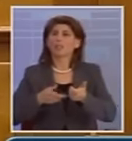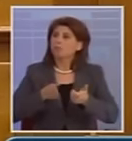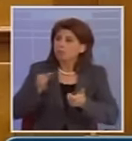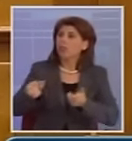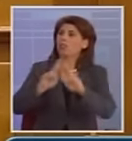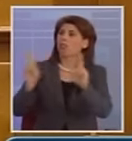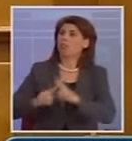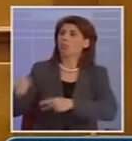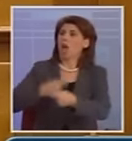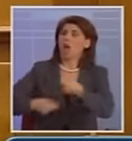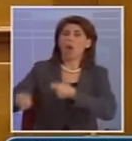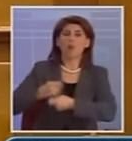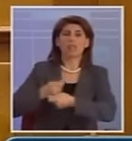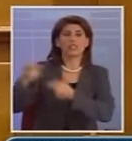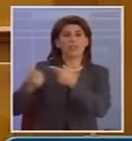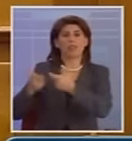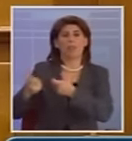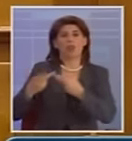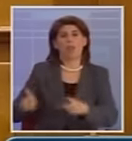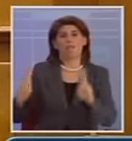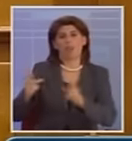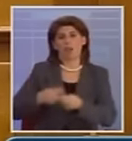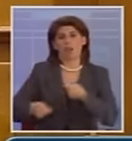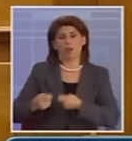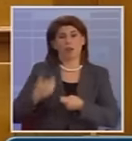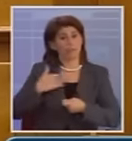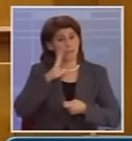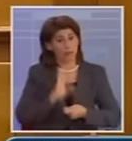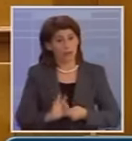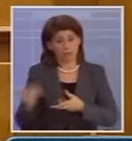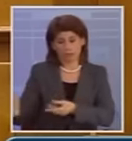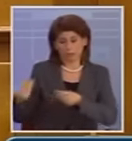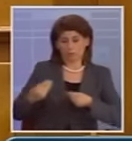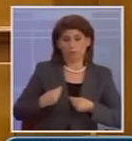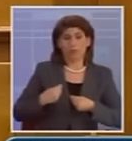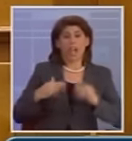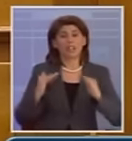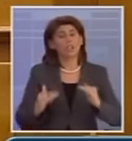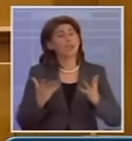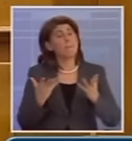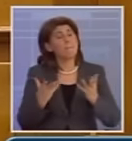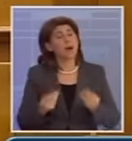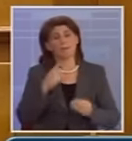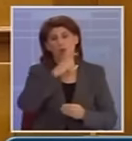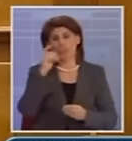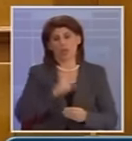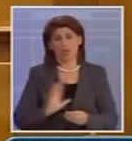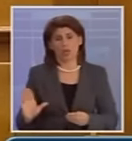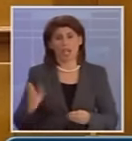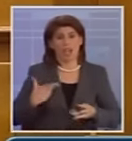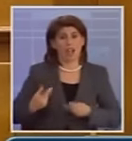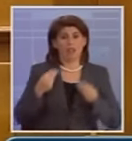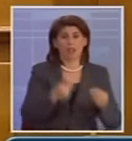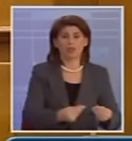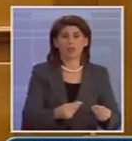αγορές. Με δύο λόγια, εμείς πράγματι παραλάβαμε μια κατάσταση πάρα πολύ δύσκολη. Αλλά παραδώσαμε